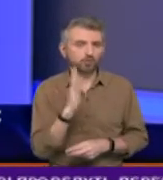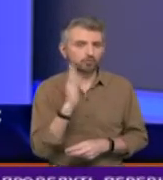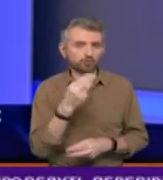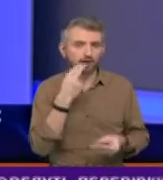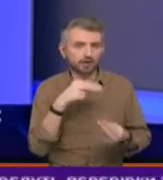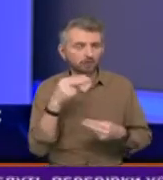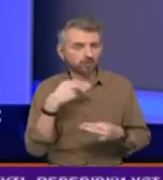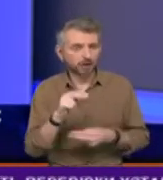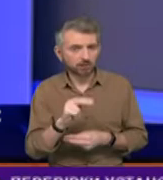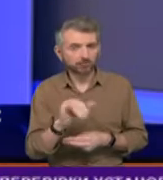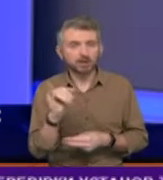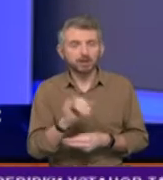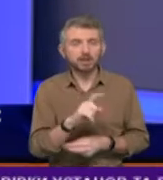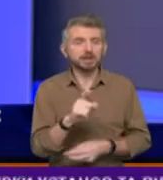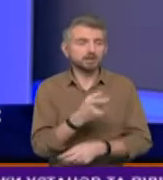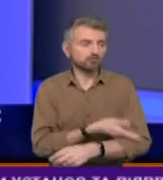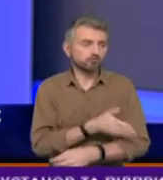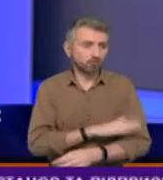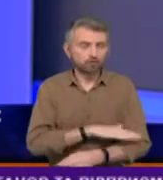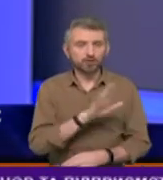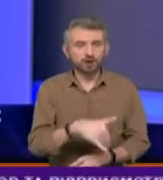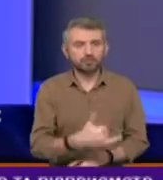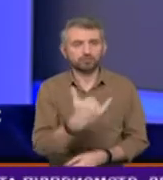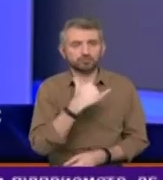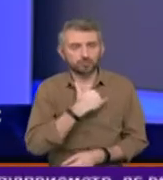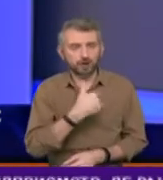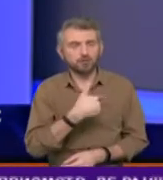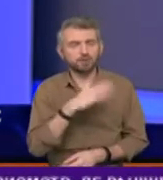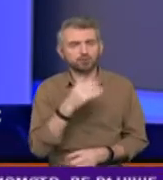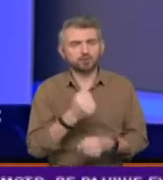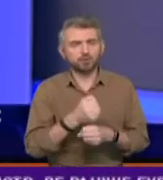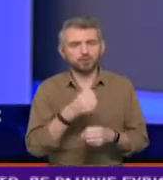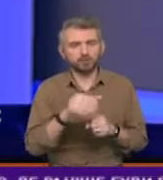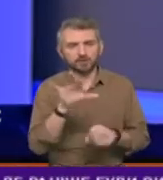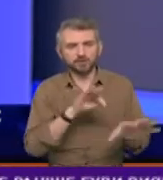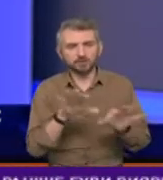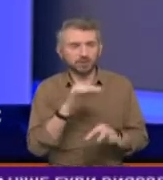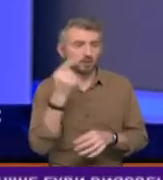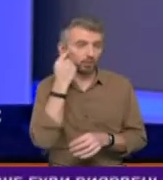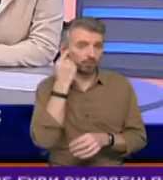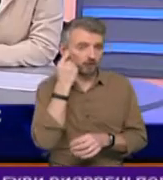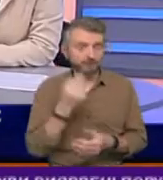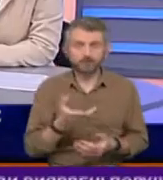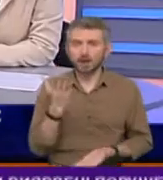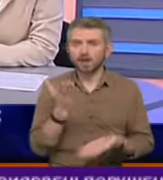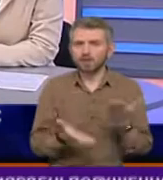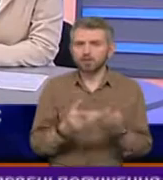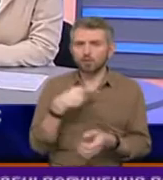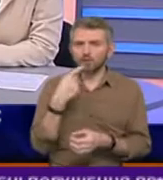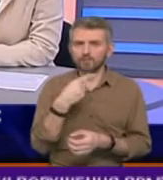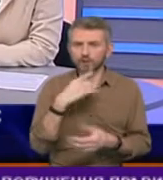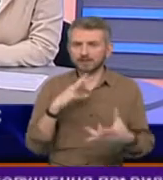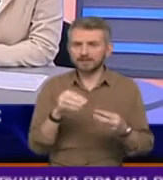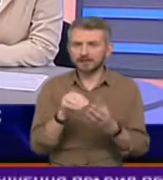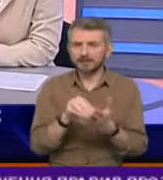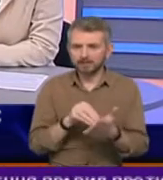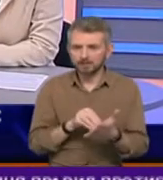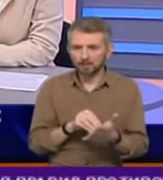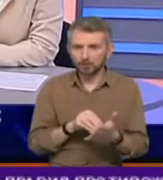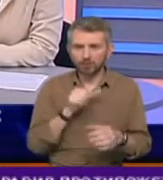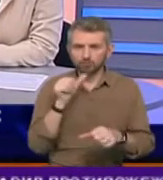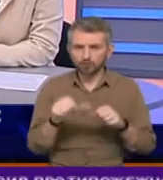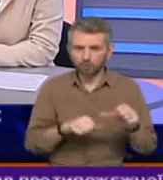Тобто, якщо випускник отримує 1, 2, 3 або 3 бали за 12-бальною шкалою, він все одно отримає